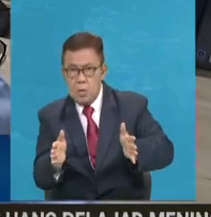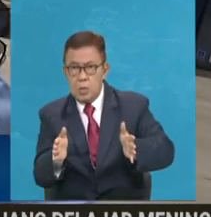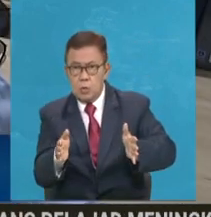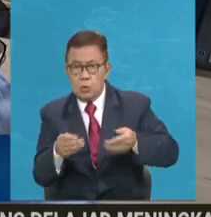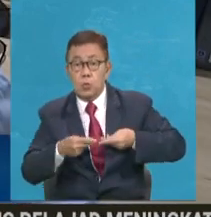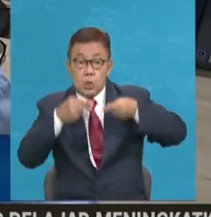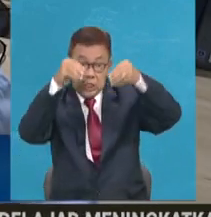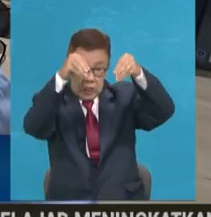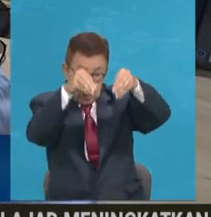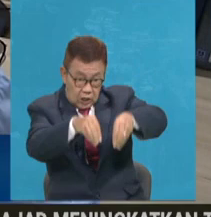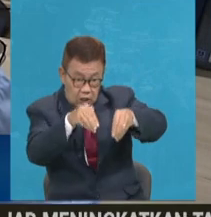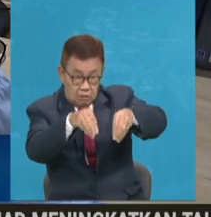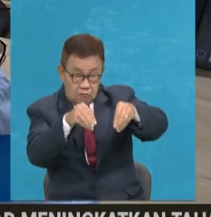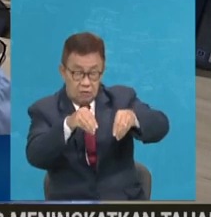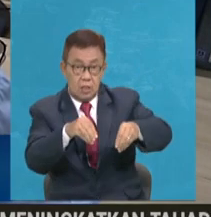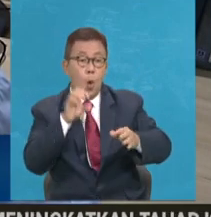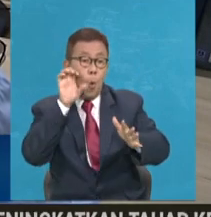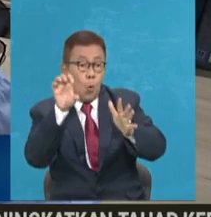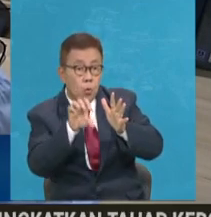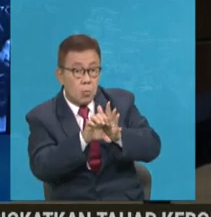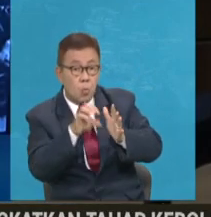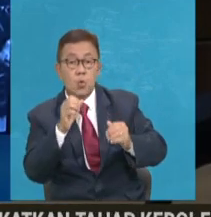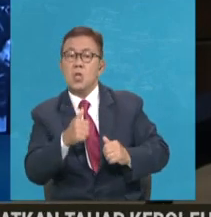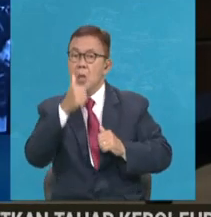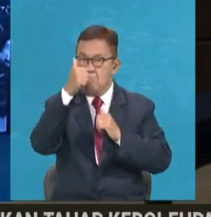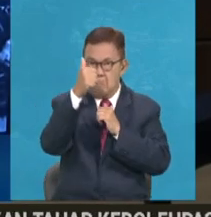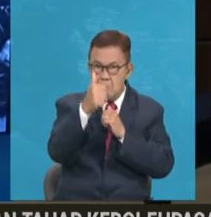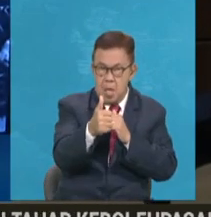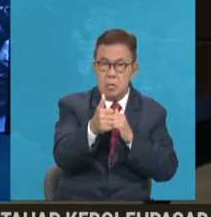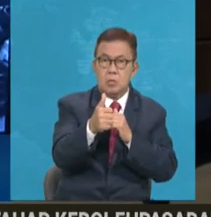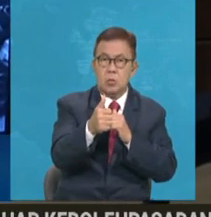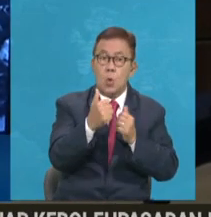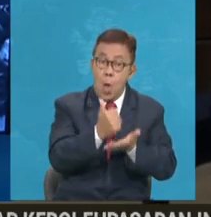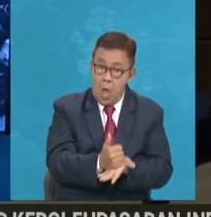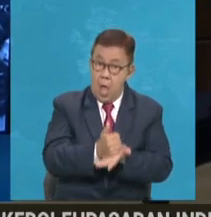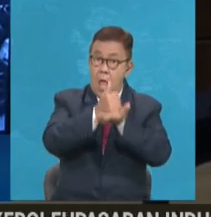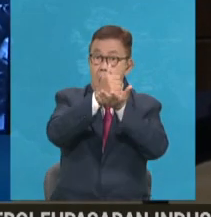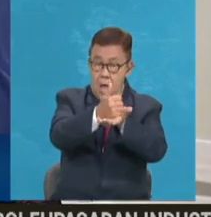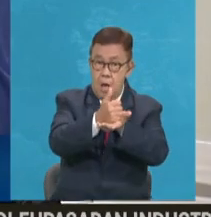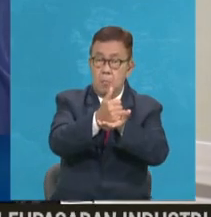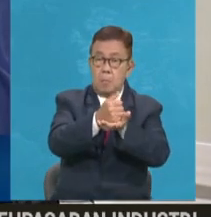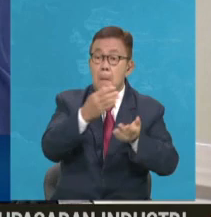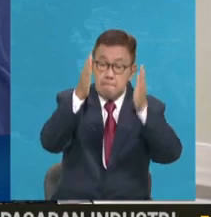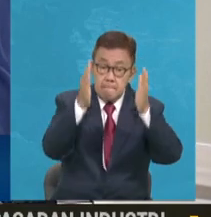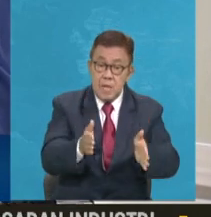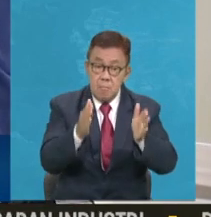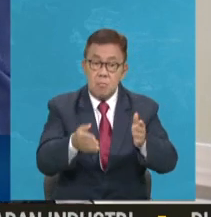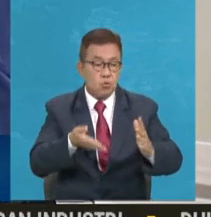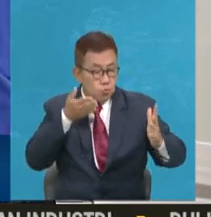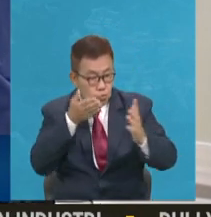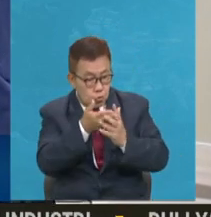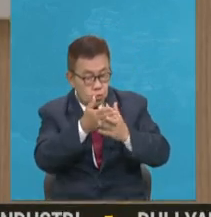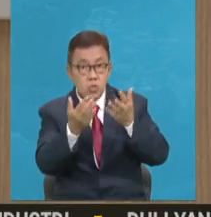image perbatasan dalam platform yang selamat dan terjamin serta membolehkan Ia di akses secara mudah dan pantas